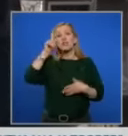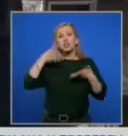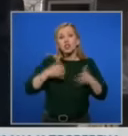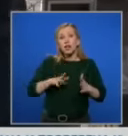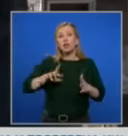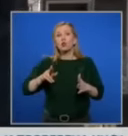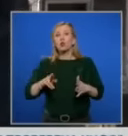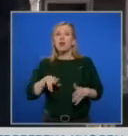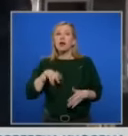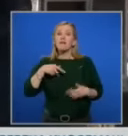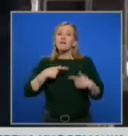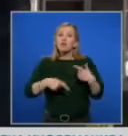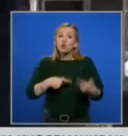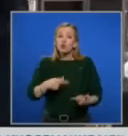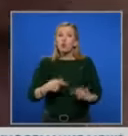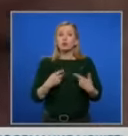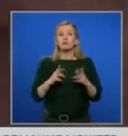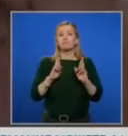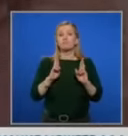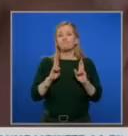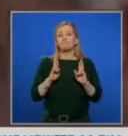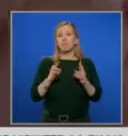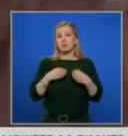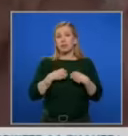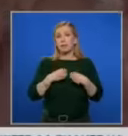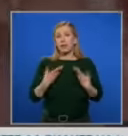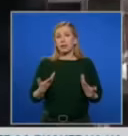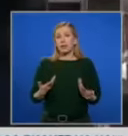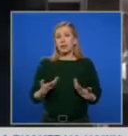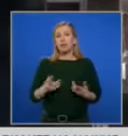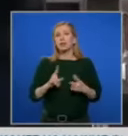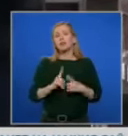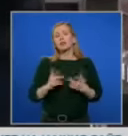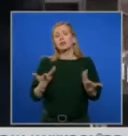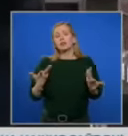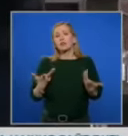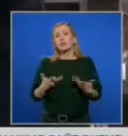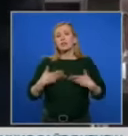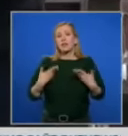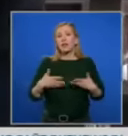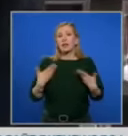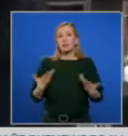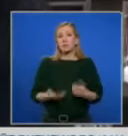внук. Това е надеждата за мене. Дано поне да се радвам.